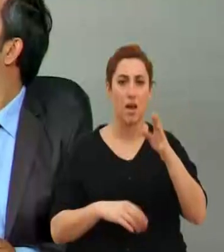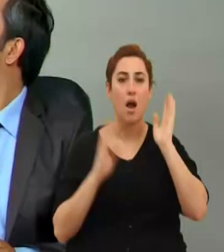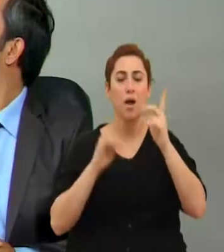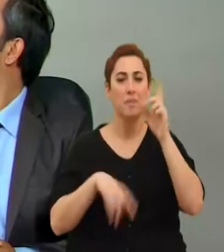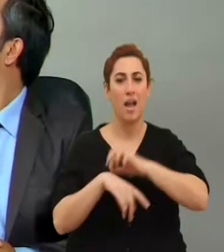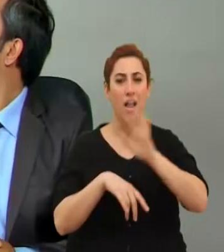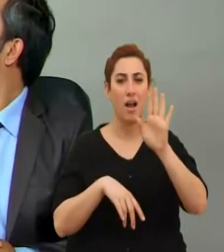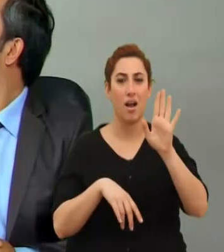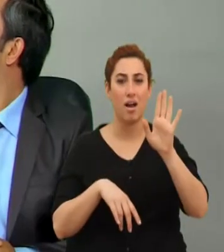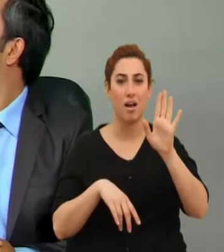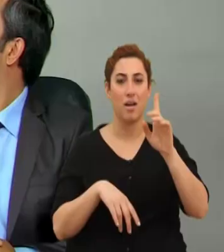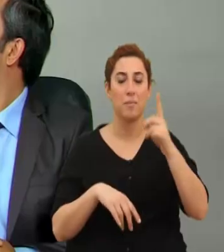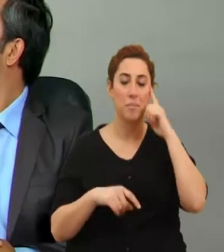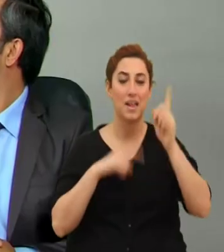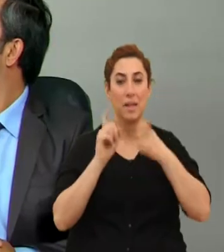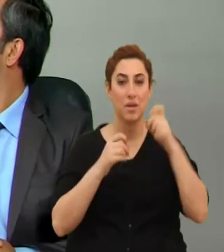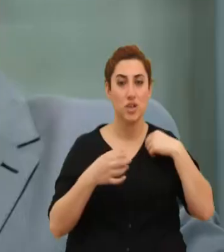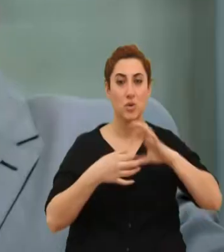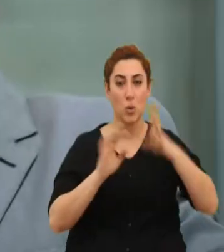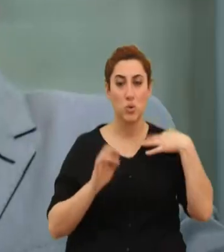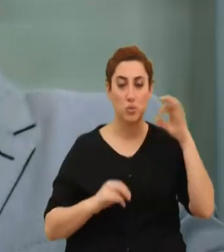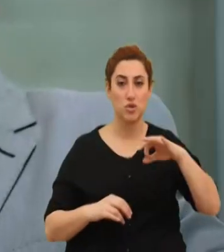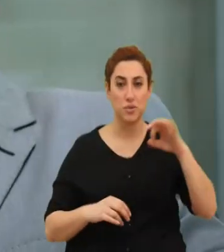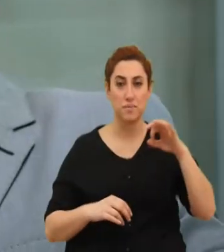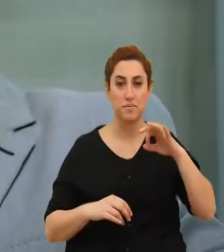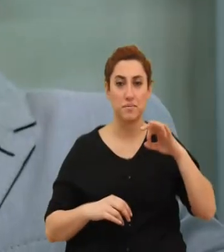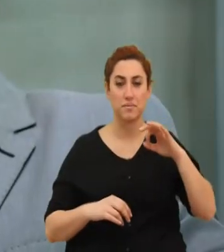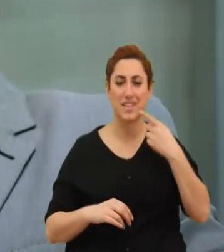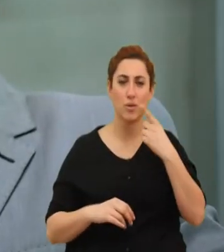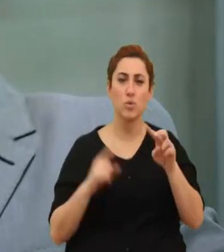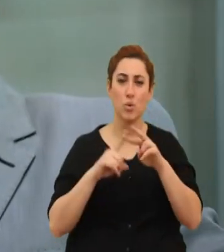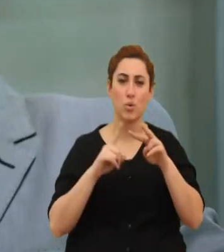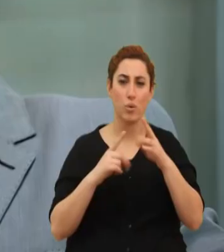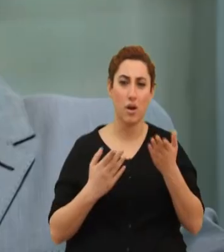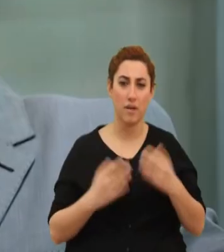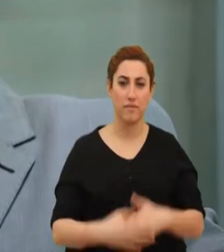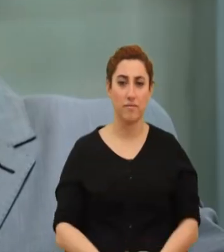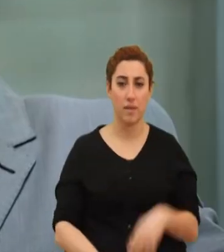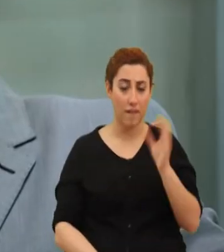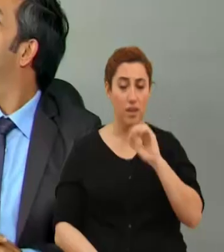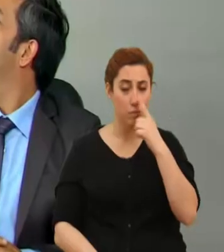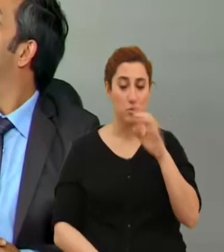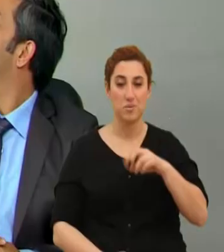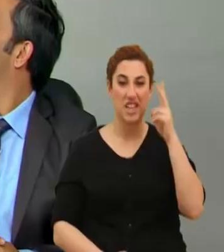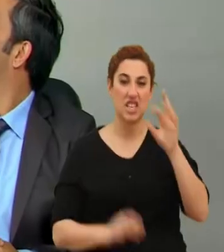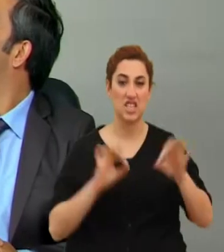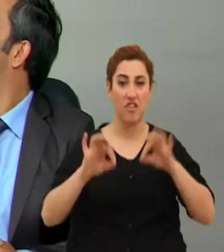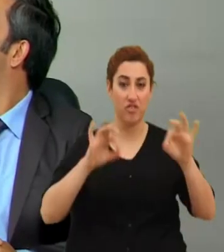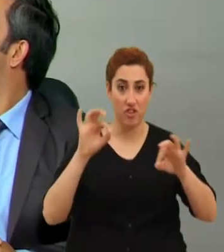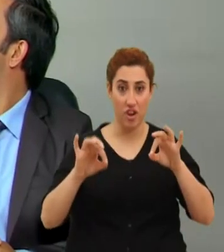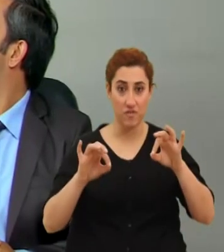Aa bir dakika. Bilmeceyi çözdüm şu an. Ne diyorsun Nurhan? Evet müdürüm, şimdi iki